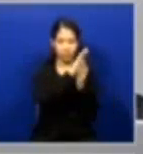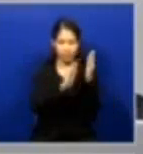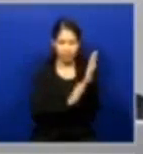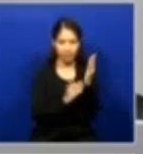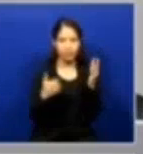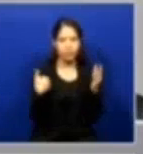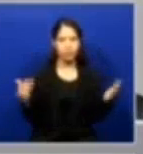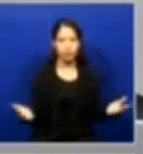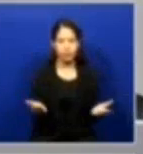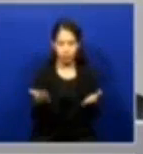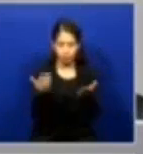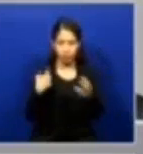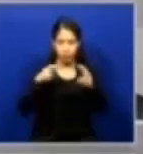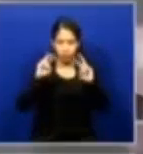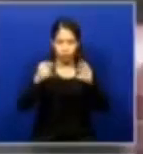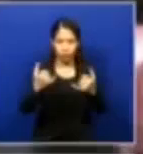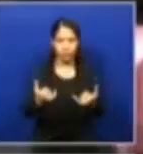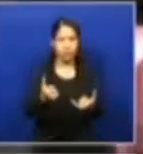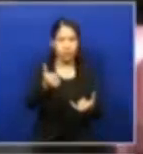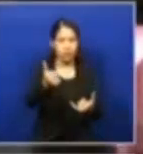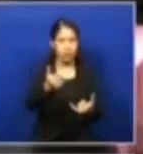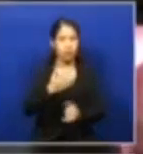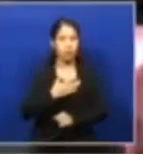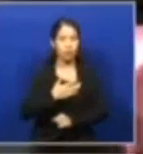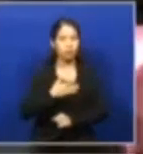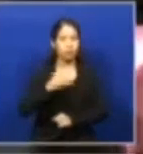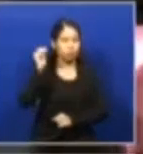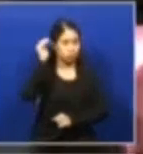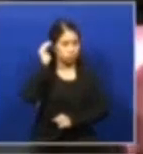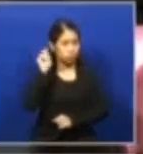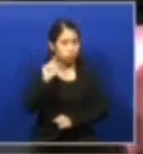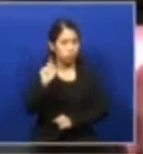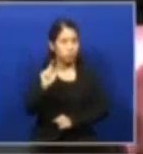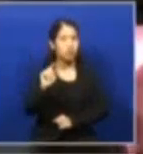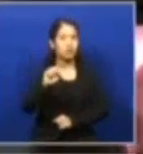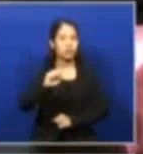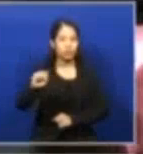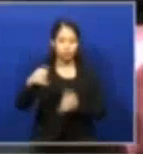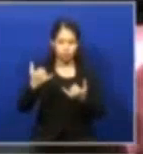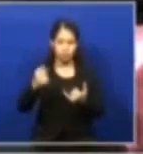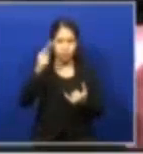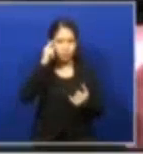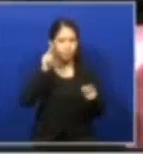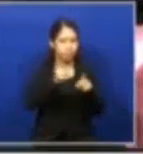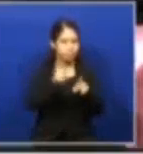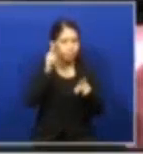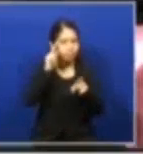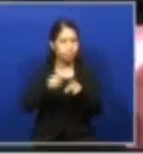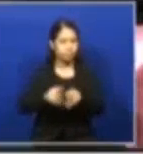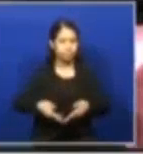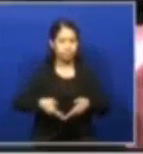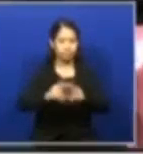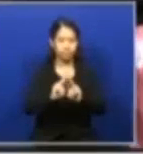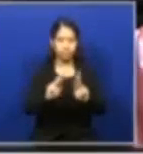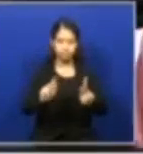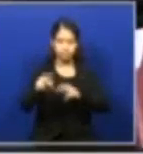นจึงได้เกิดยตินี้ขึ้นแล้วผมมีความเชื่อมั่นว่าสภานี้จะให้ความเห็นชอบในการตั้งกรรมาธิการตร